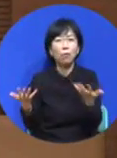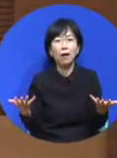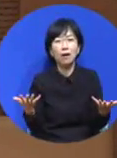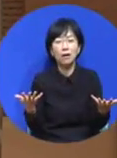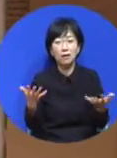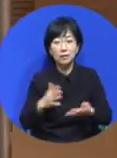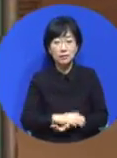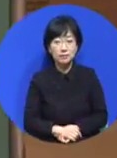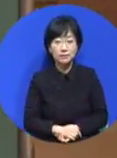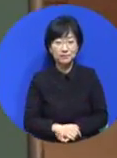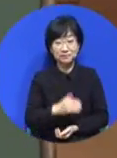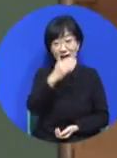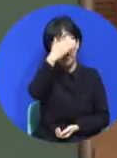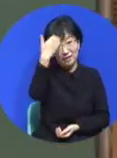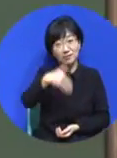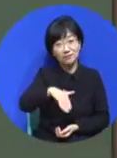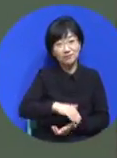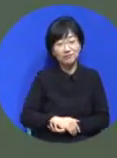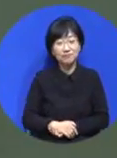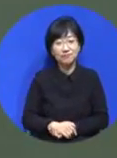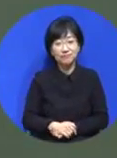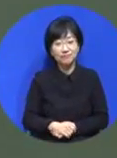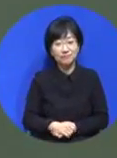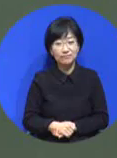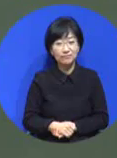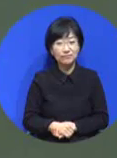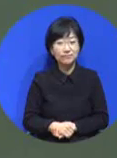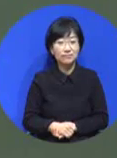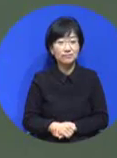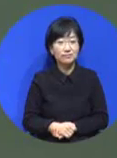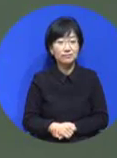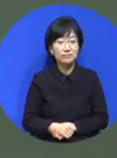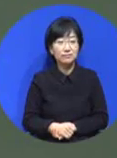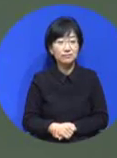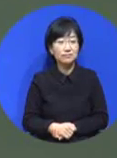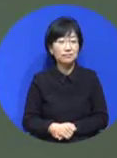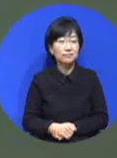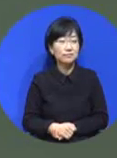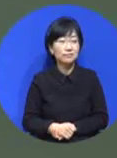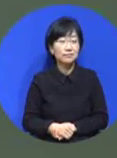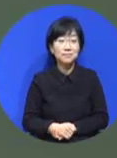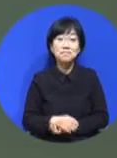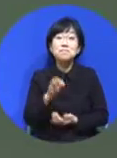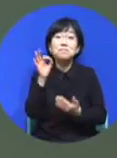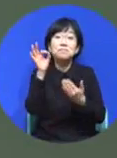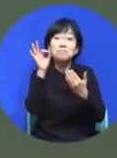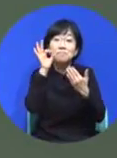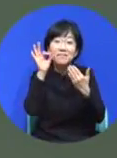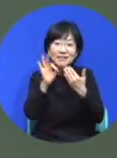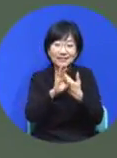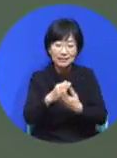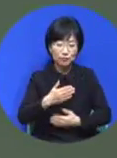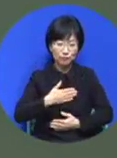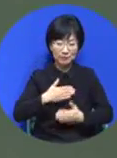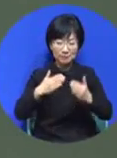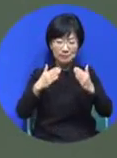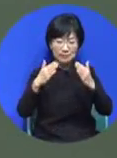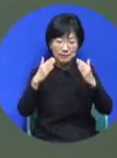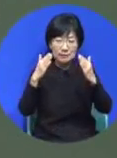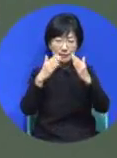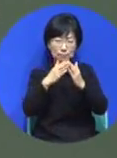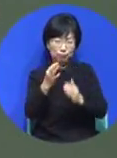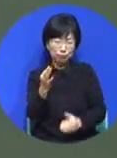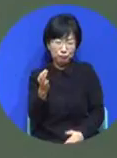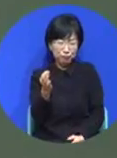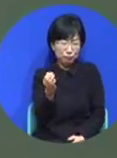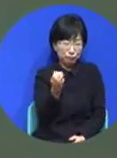a great background, but I had nothing. And I think it's a good thing. 저는 우리 집안에 막 큰 재산이 있어가지고 잘 살도록 해놓은 게 아닙니다.